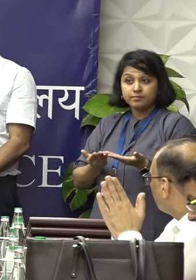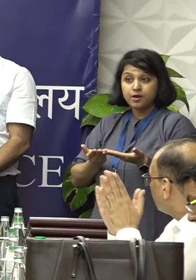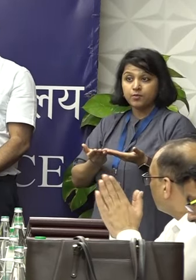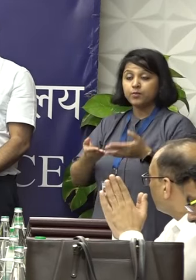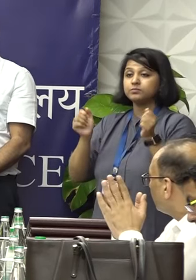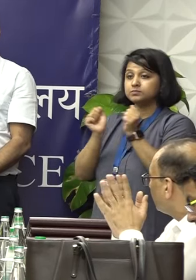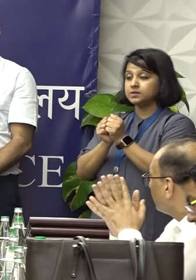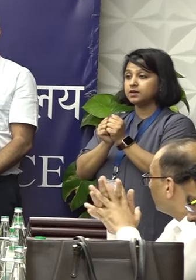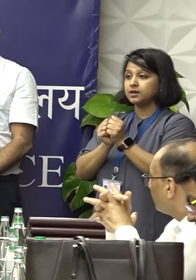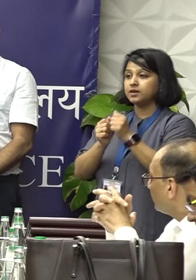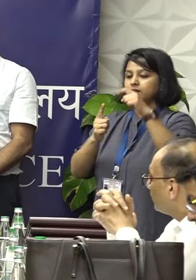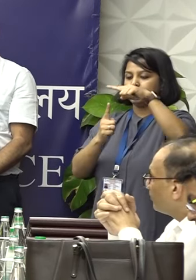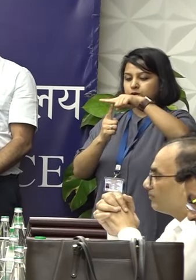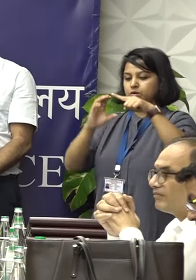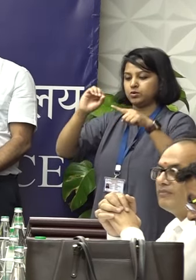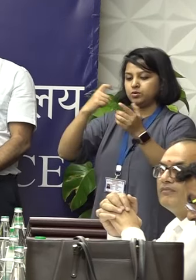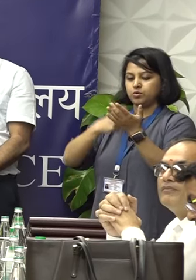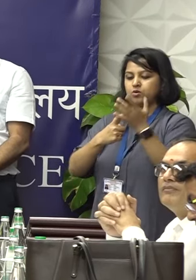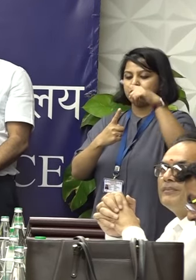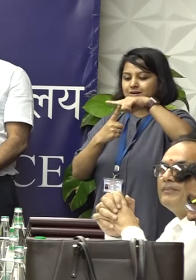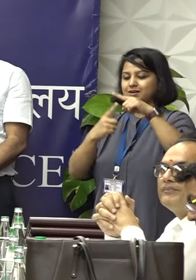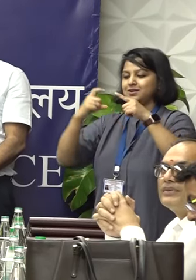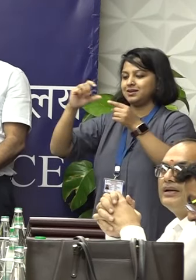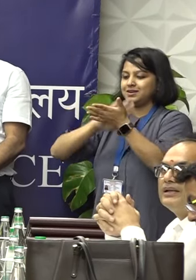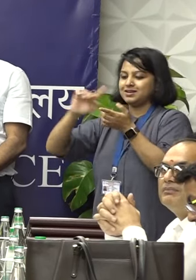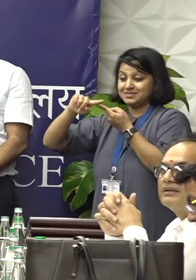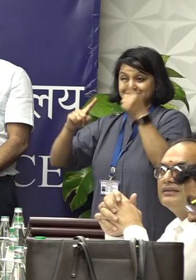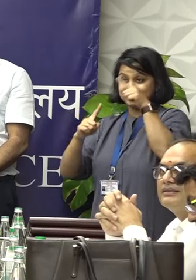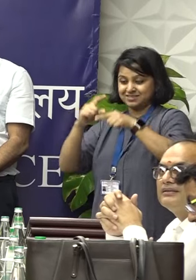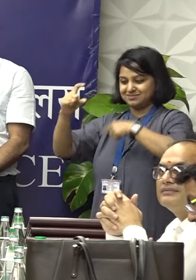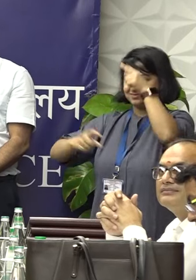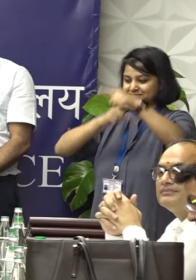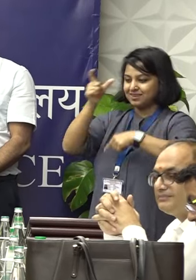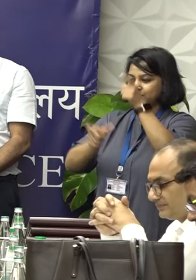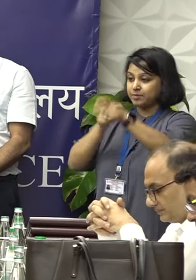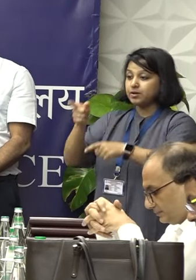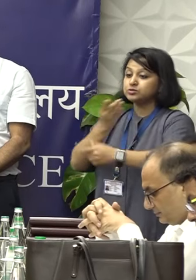हमारे साथ जुड़े हैं टॉर्चशीट के प्रतिनिधि, जो लाभार्थियों को 500 से अधिक